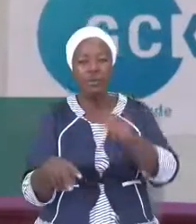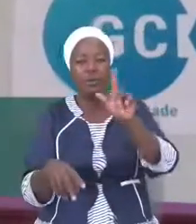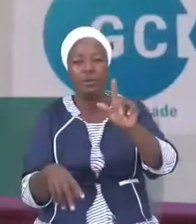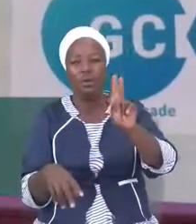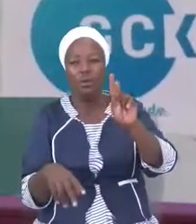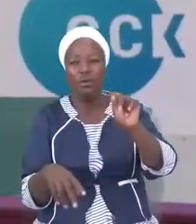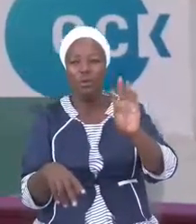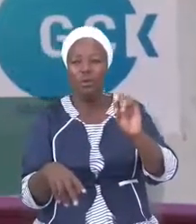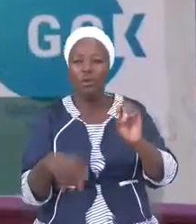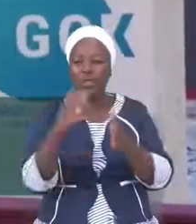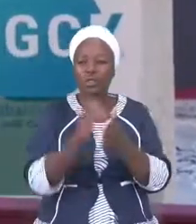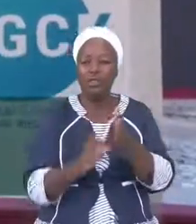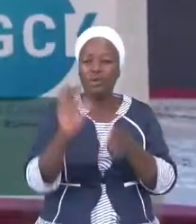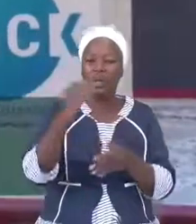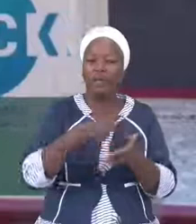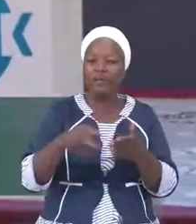Luc 9,